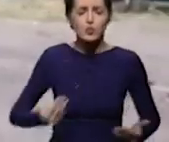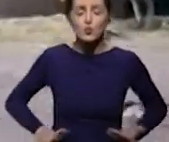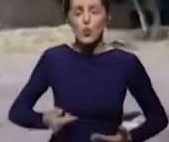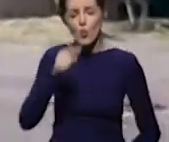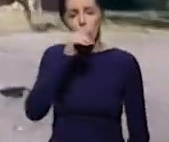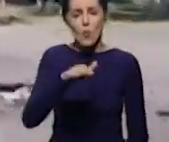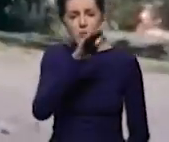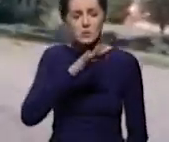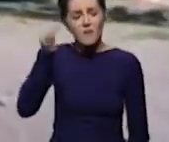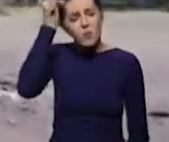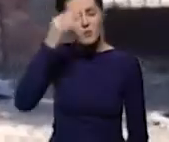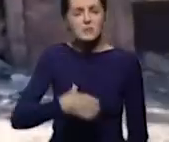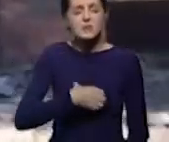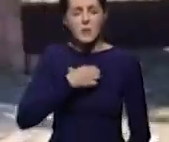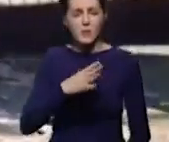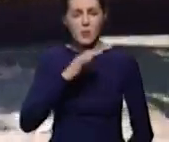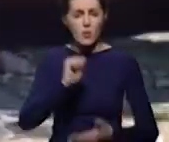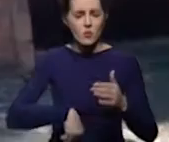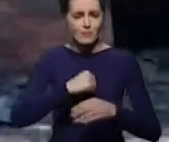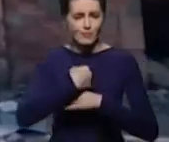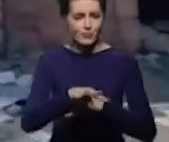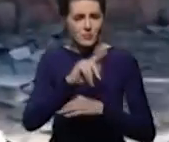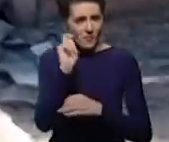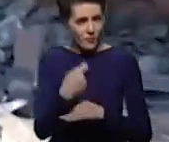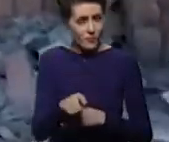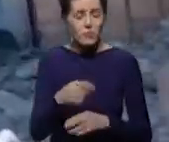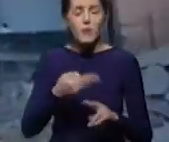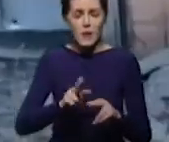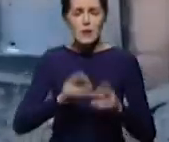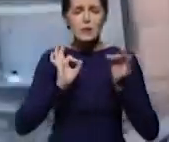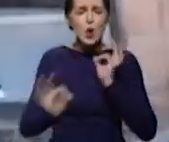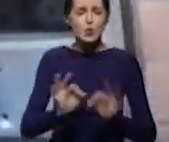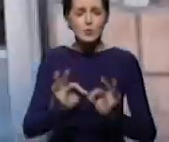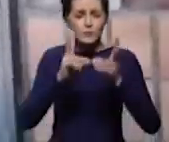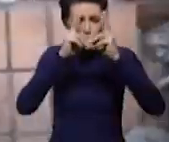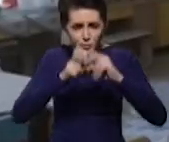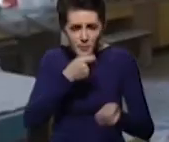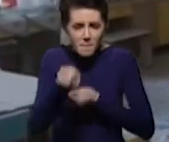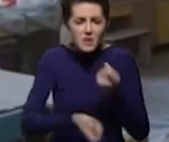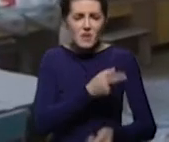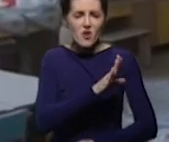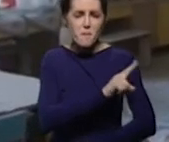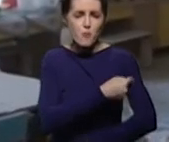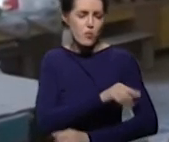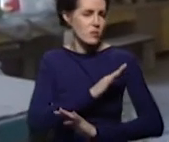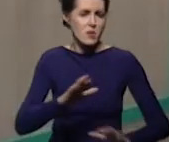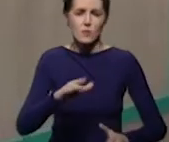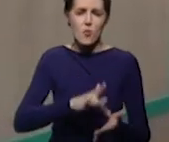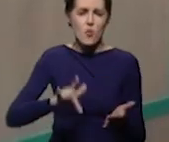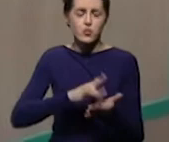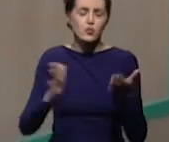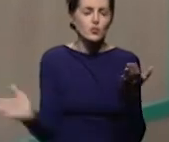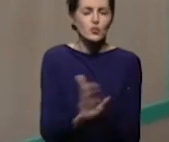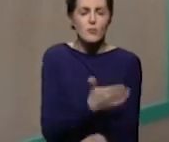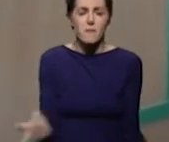і з острахом пригадує, як тікала від обстрілів. Нормального обстеження в лікарнях не було. Город був обезпечений в Луганську.